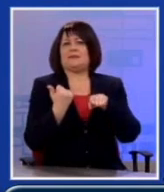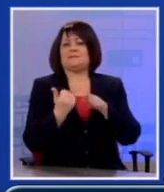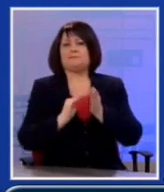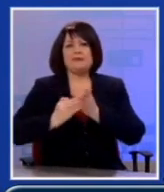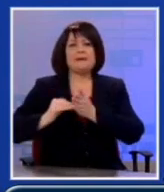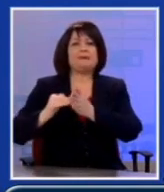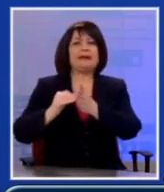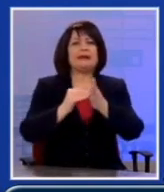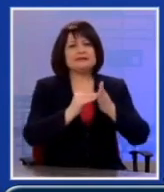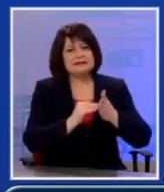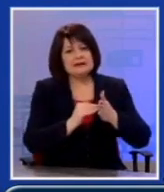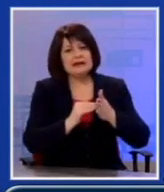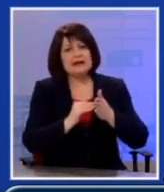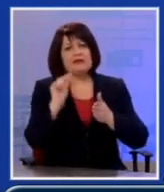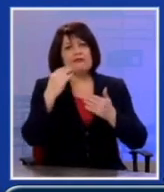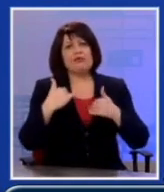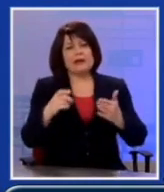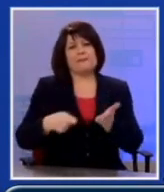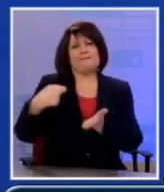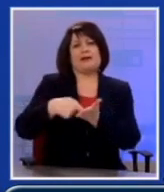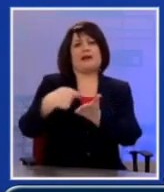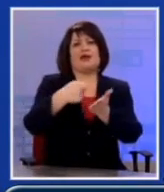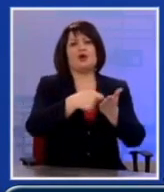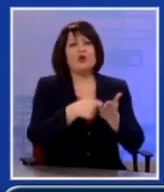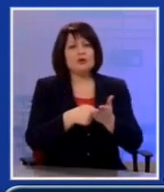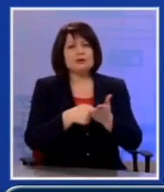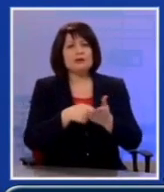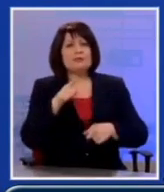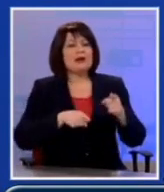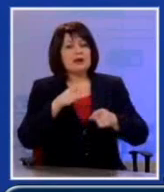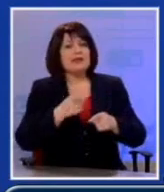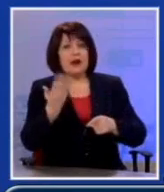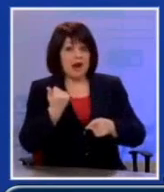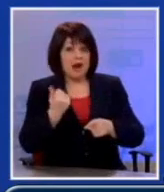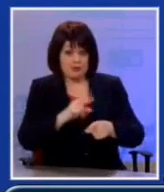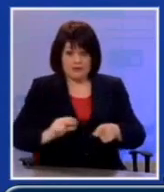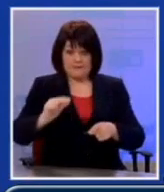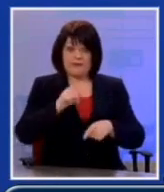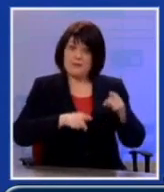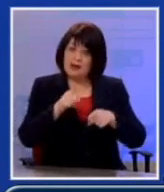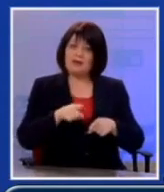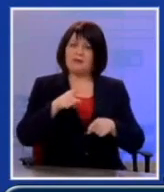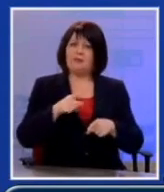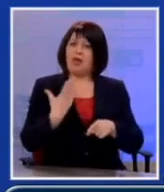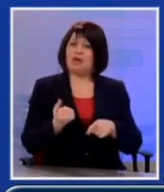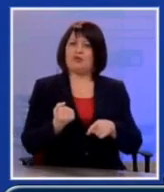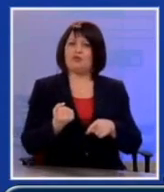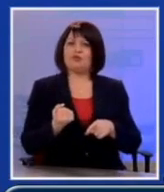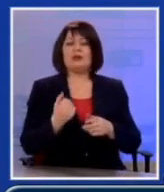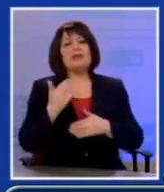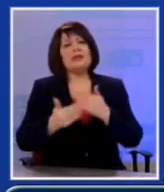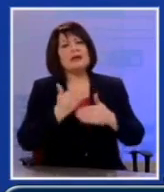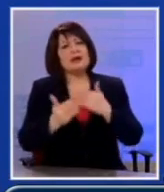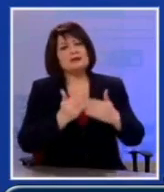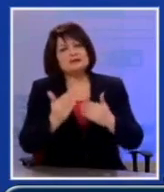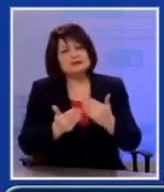Υπηρεσίες τις οποίες πληρώνει η Βουλή δεν είναι προσβάσιμες σε όλους, αλλά μόνο σε κάποιους. Διαδικασίες για